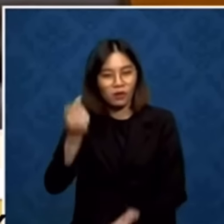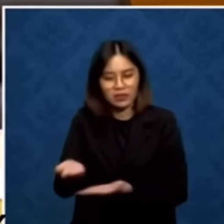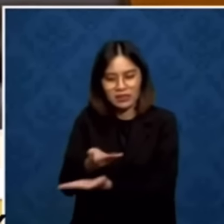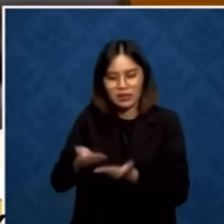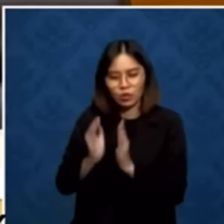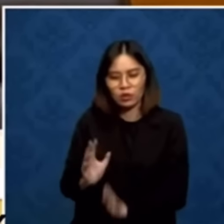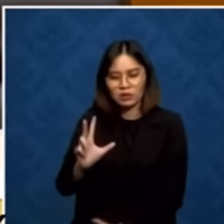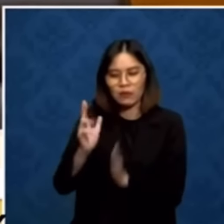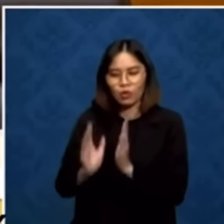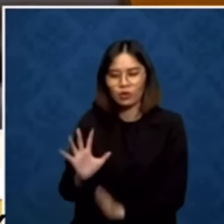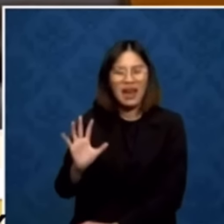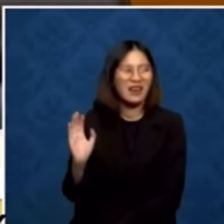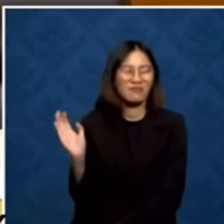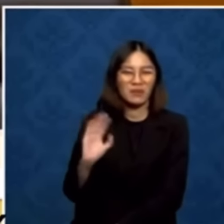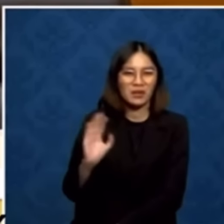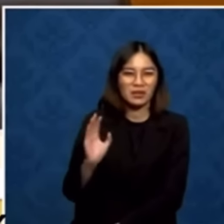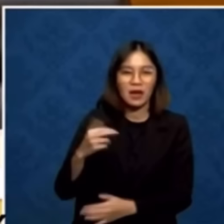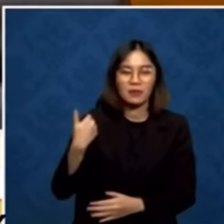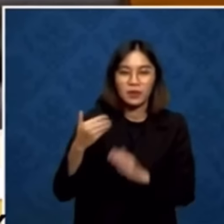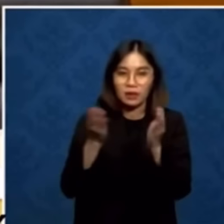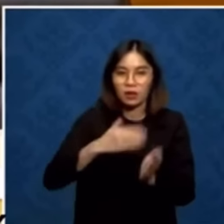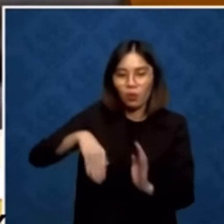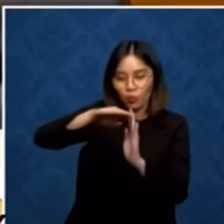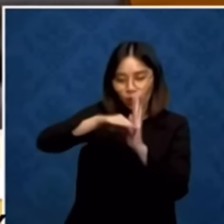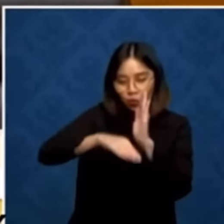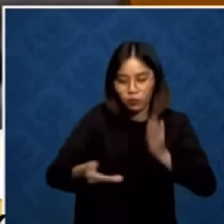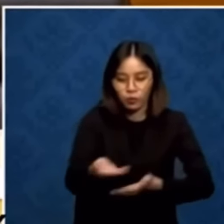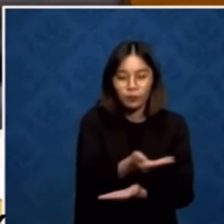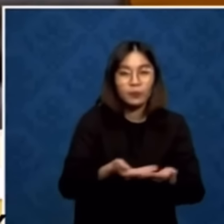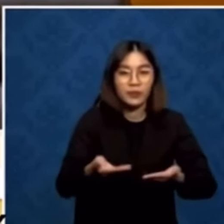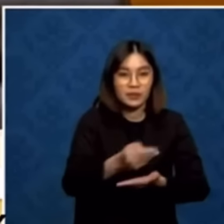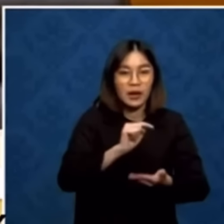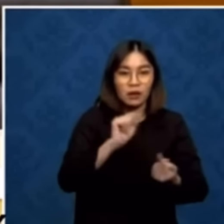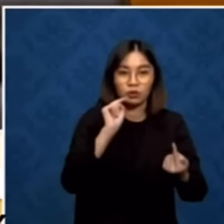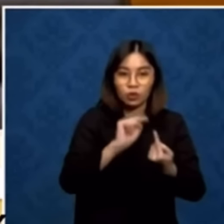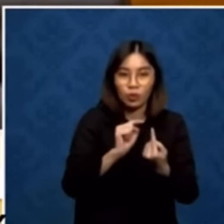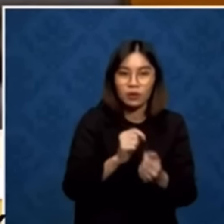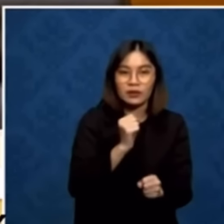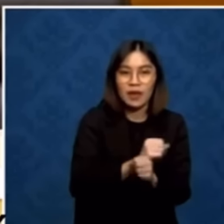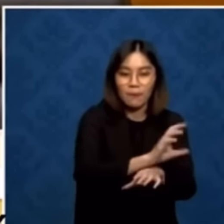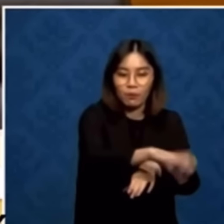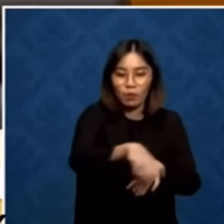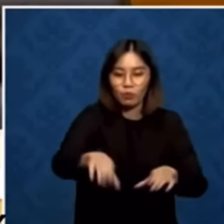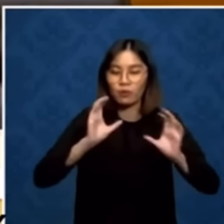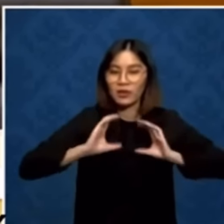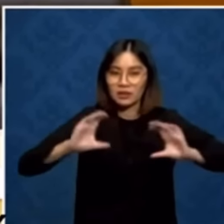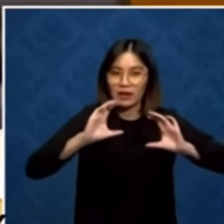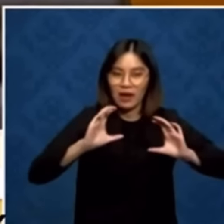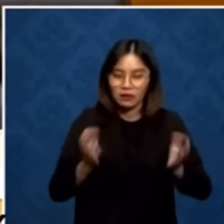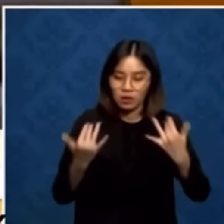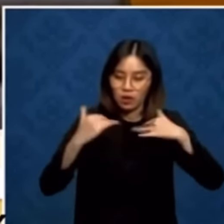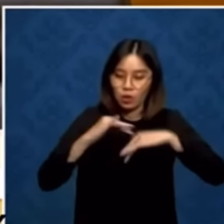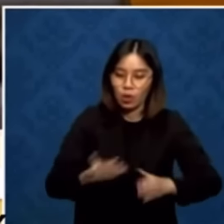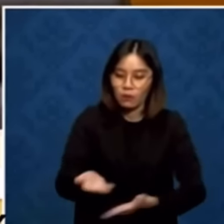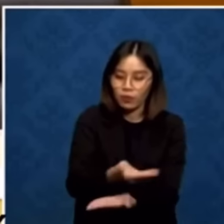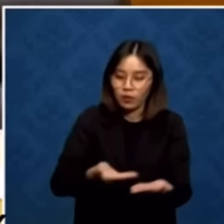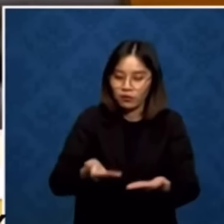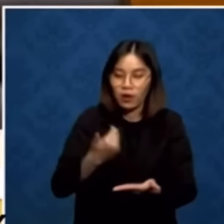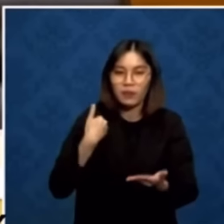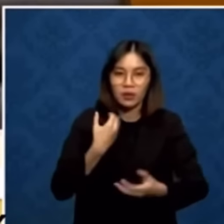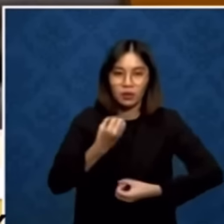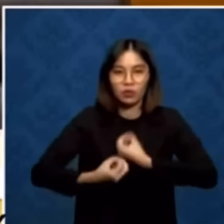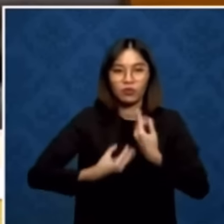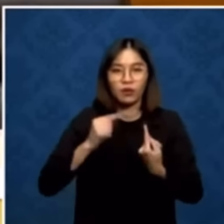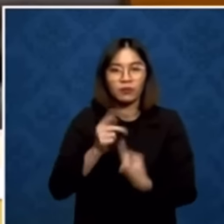มันไม่ใช่นะครับมันผ่านกระบวนการพิจารณาจากส่วนงานราชการจำนวนมากความเห็นที่จะต้องเข้าสู่